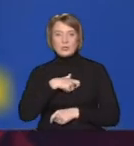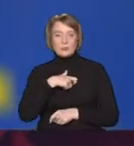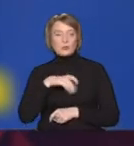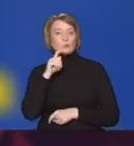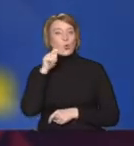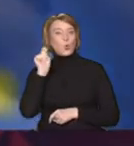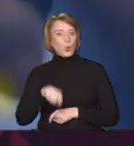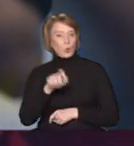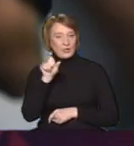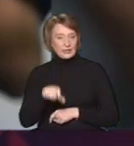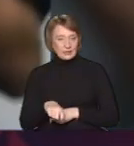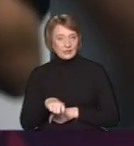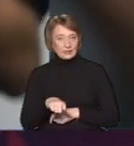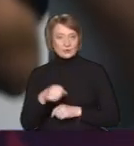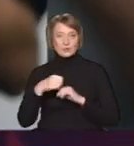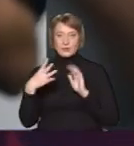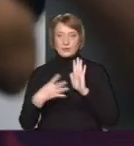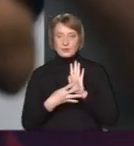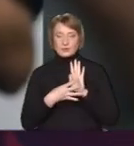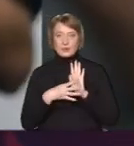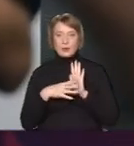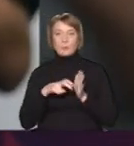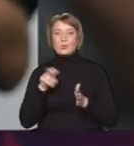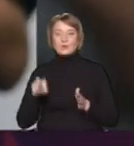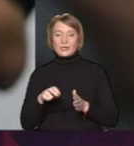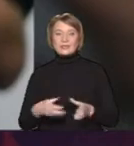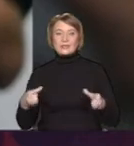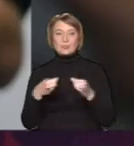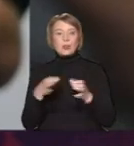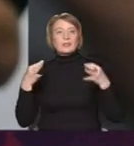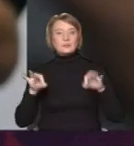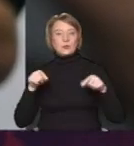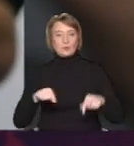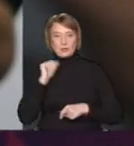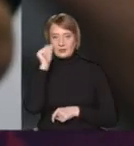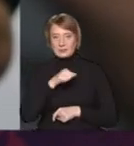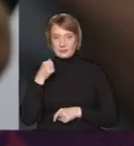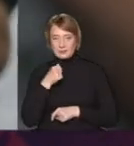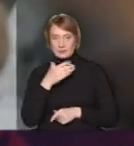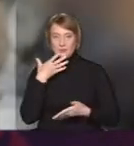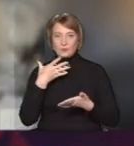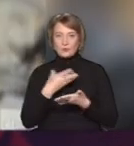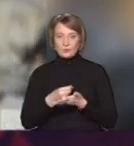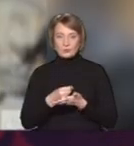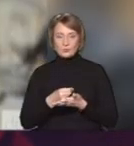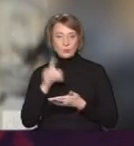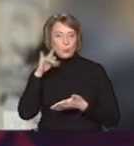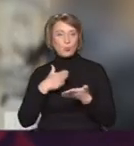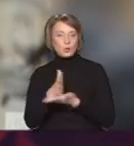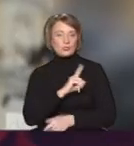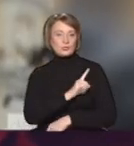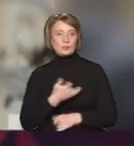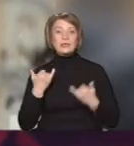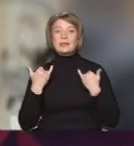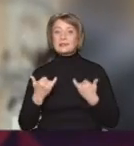України. Наприкінці 2019-го заявив про вихід із партії «Свобода», а вже цьогоріч створив власну політичну силу. Сьогодні